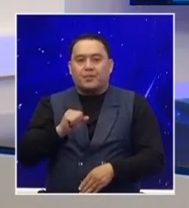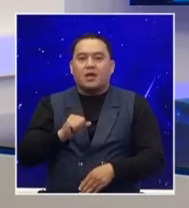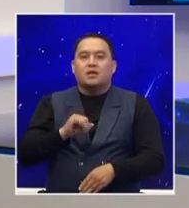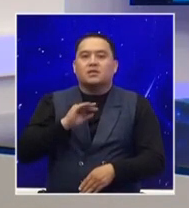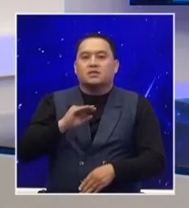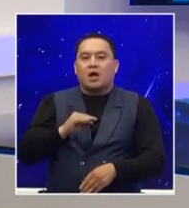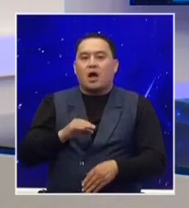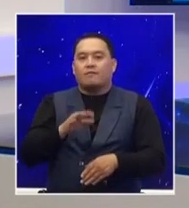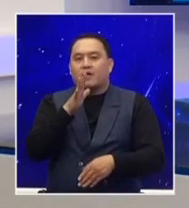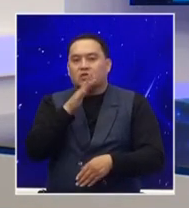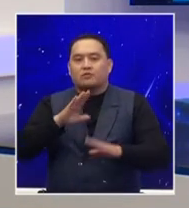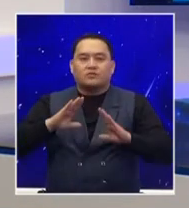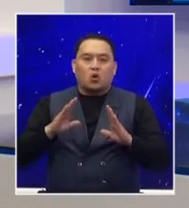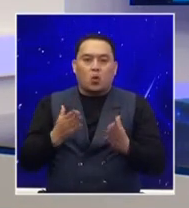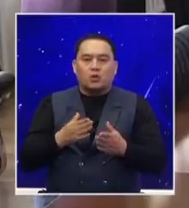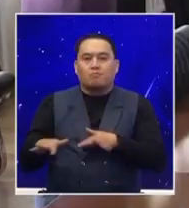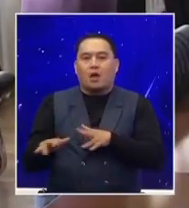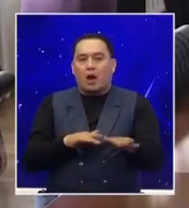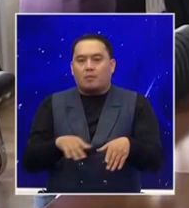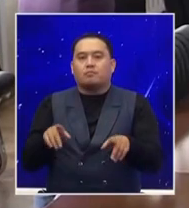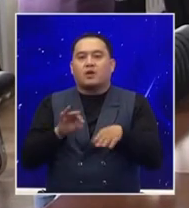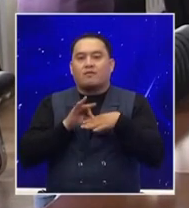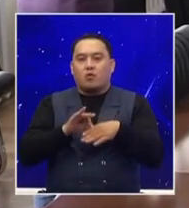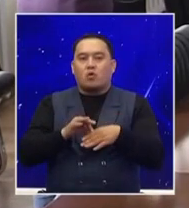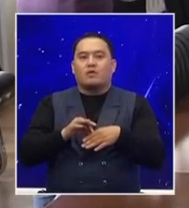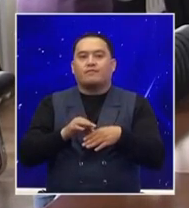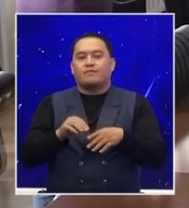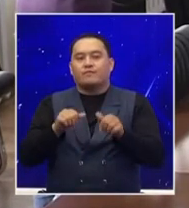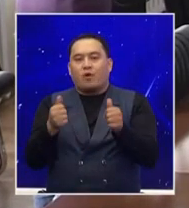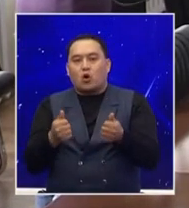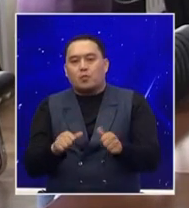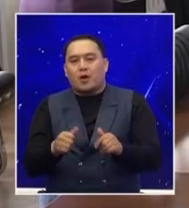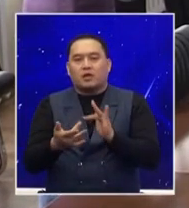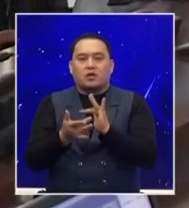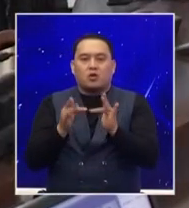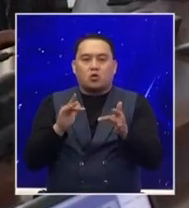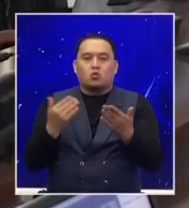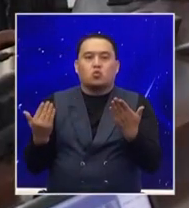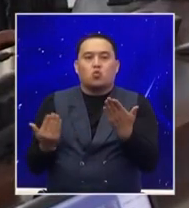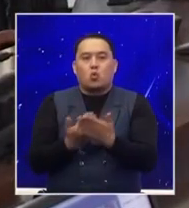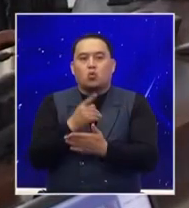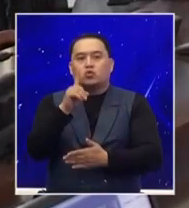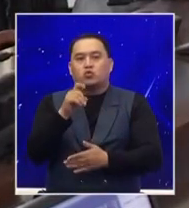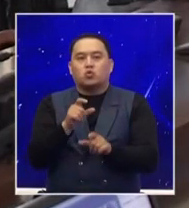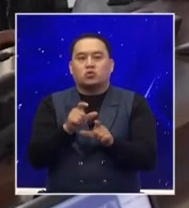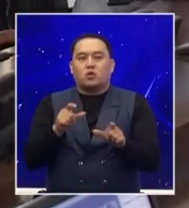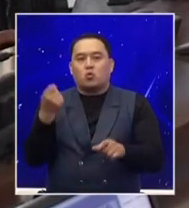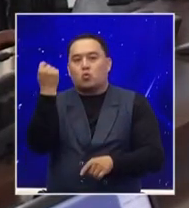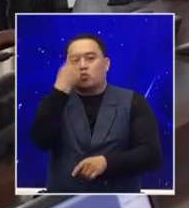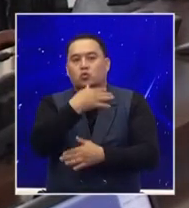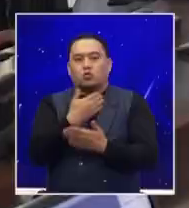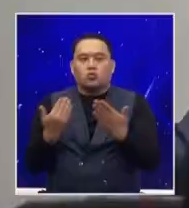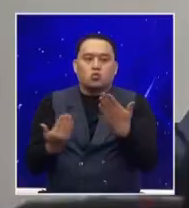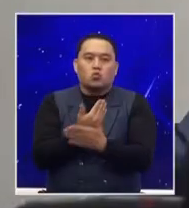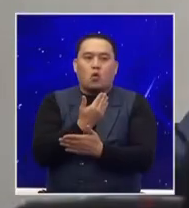Жансугурова. Из-за текущей ситуации мероприятие прошло в режиме реального времени, но даже в новом формате более 100 зрителей узнали много